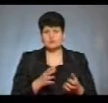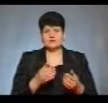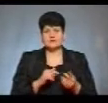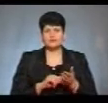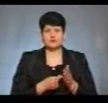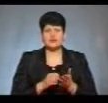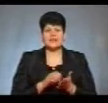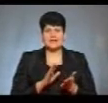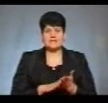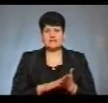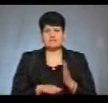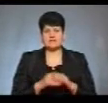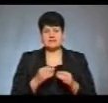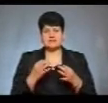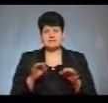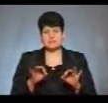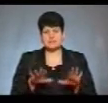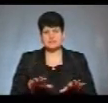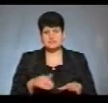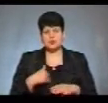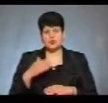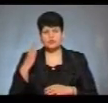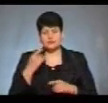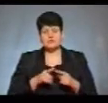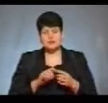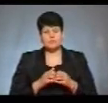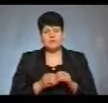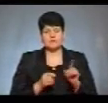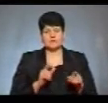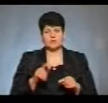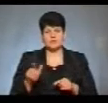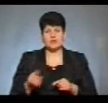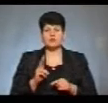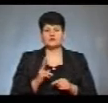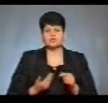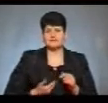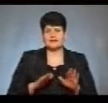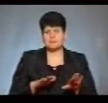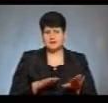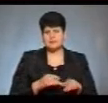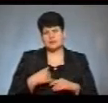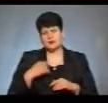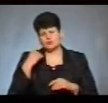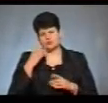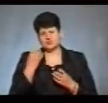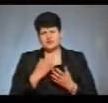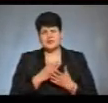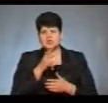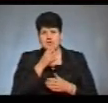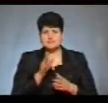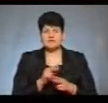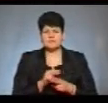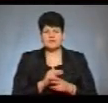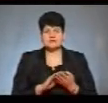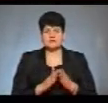виборців і змінити своє місце голосування. Оце от проблема для тих людей. А для тих, що мешкають на місці, то, думаю, що ще є час поправити ситуацію.